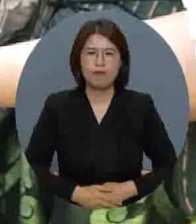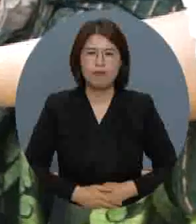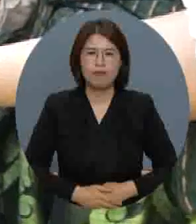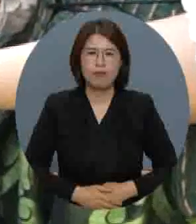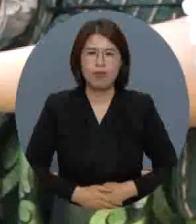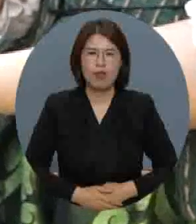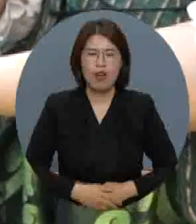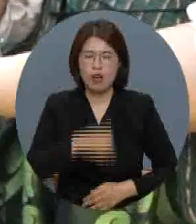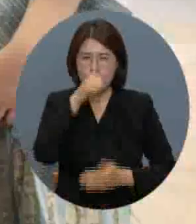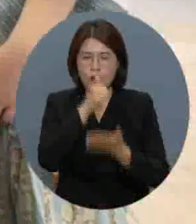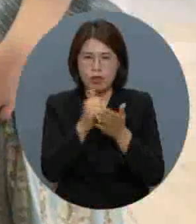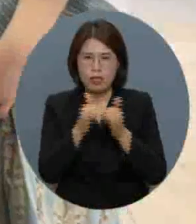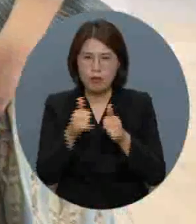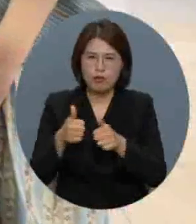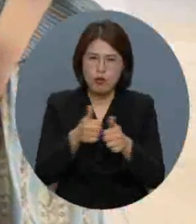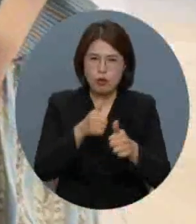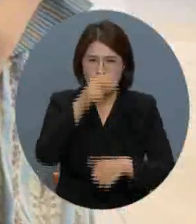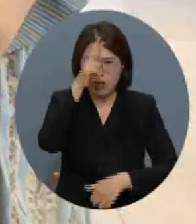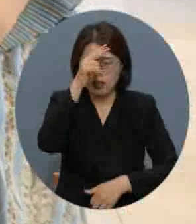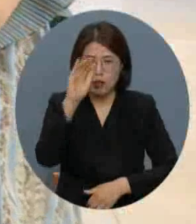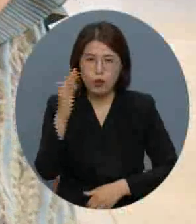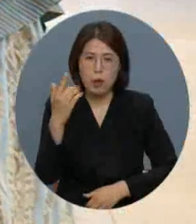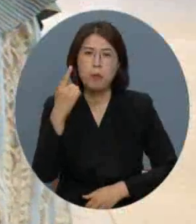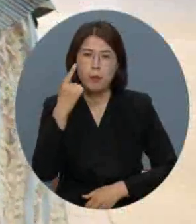범인을 쫓는 경찰관도 돼봅니다.